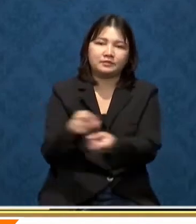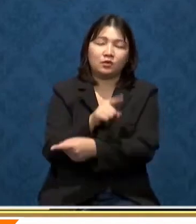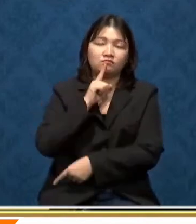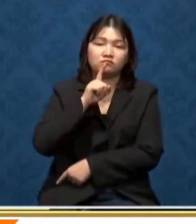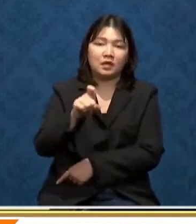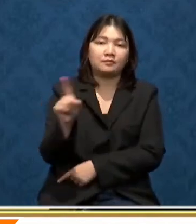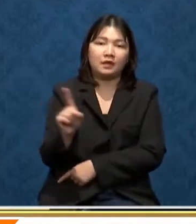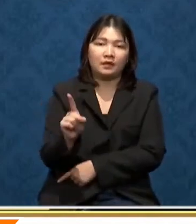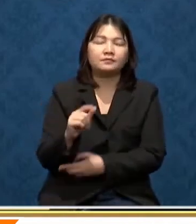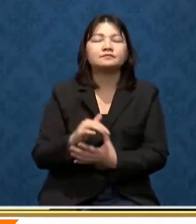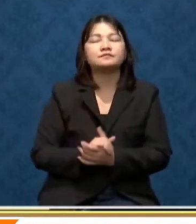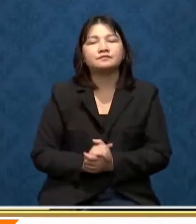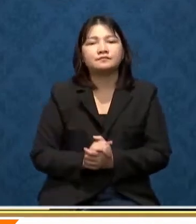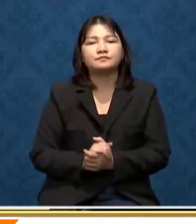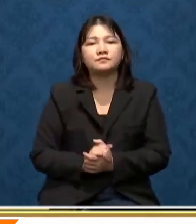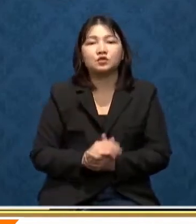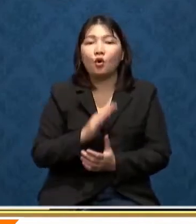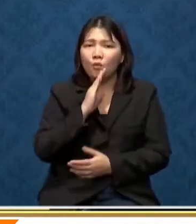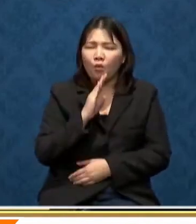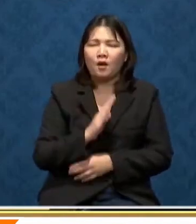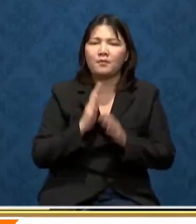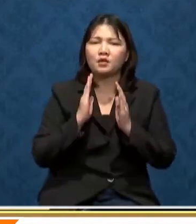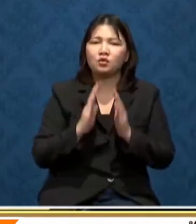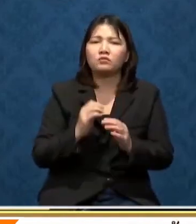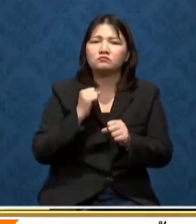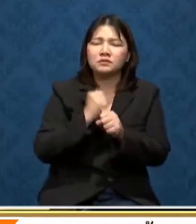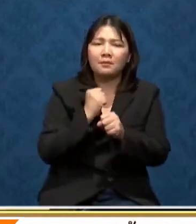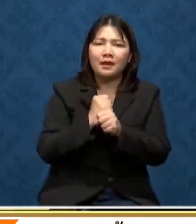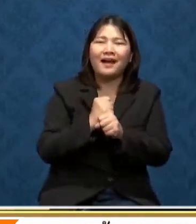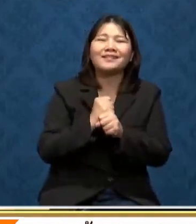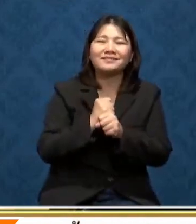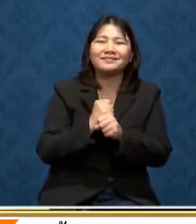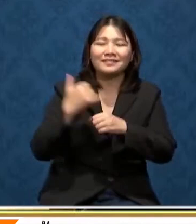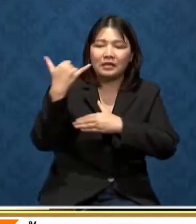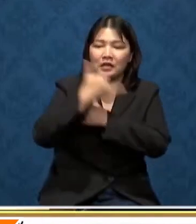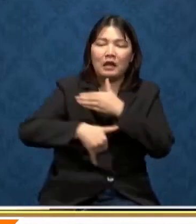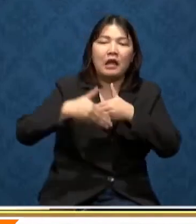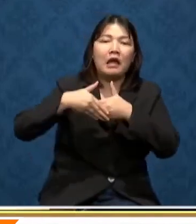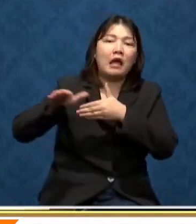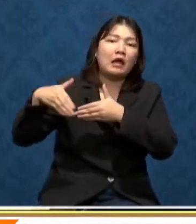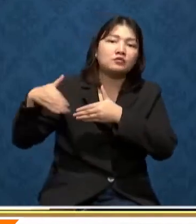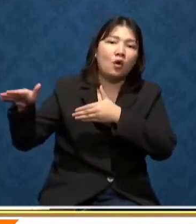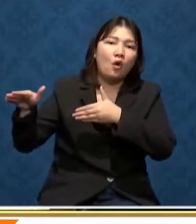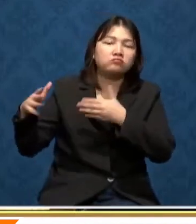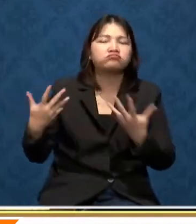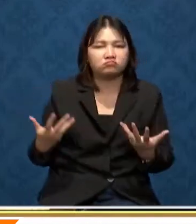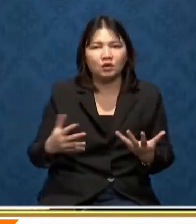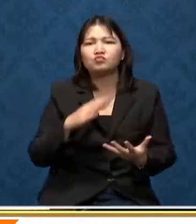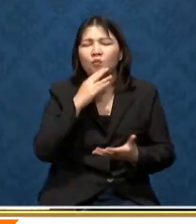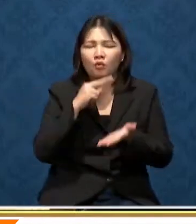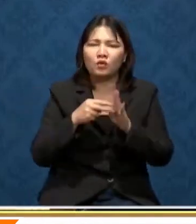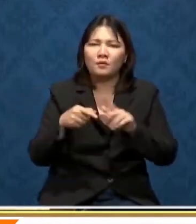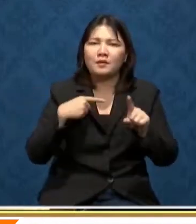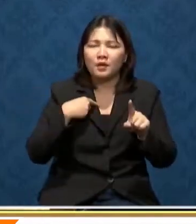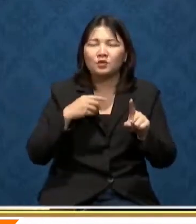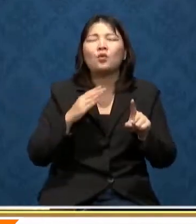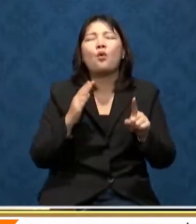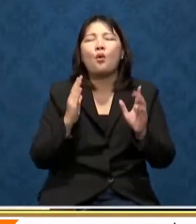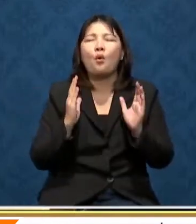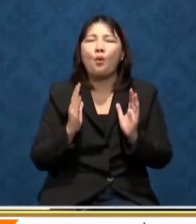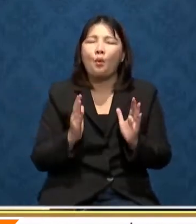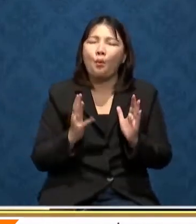คือประเด็นแรงงานนอกระบบไม่ว่ากองทุนจะดำเนินงานดีขนาดไหนมี